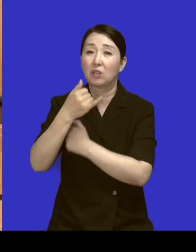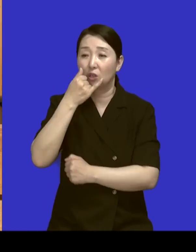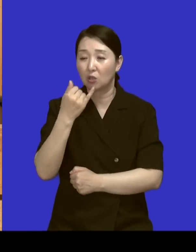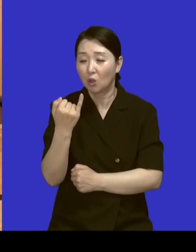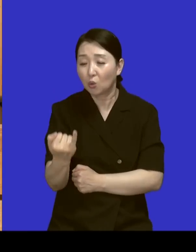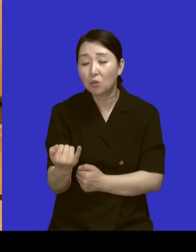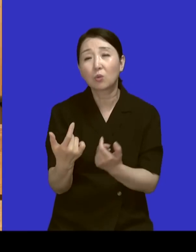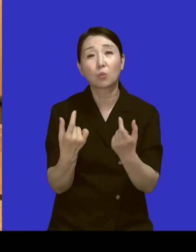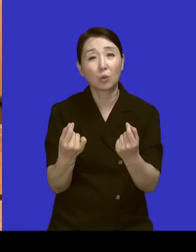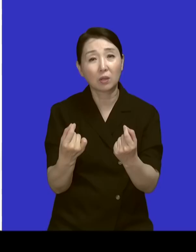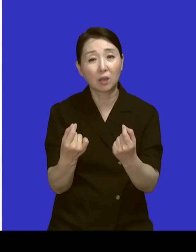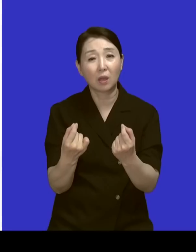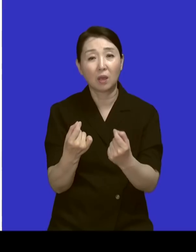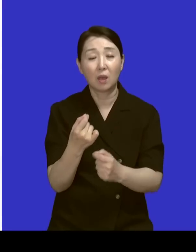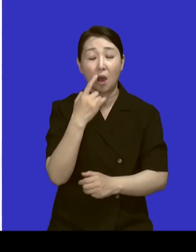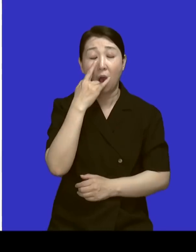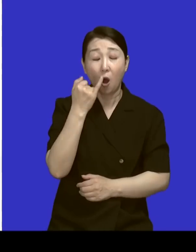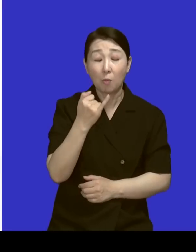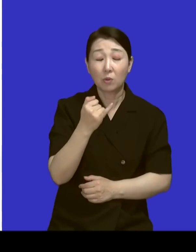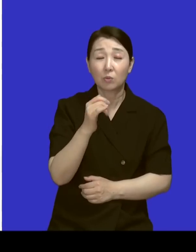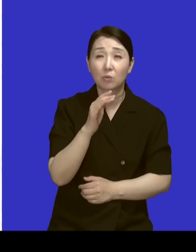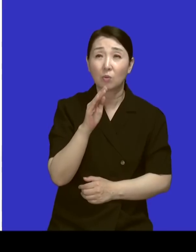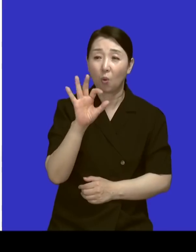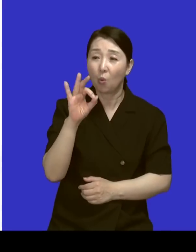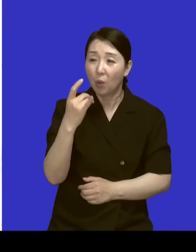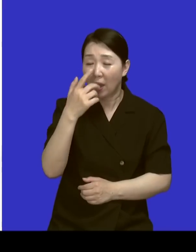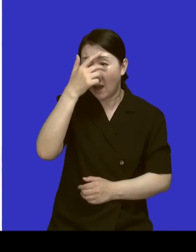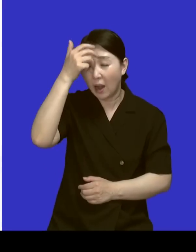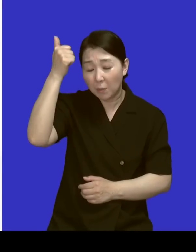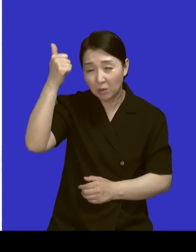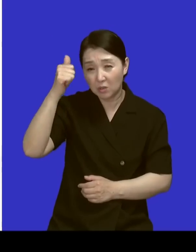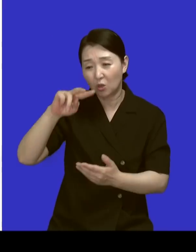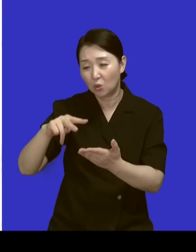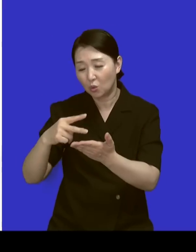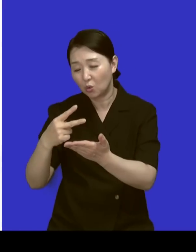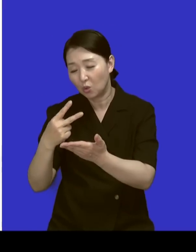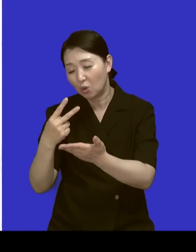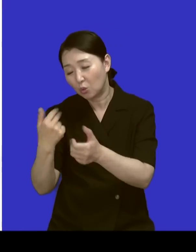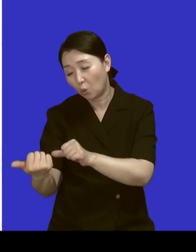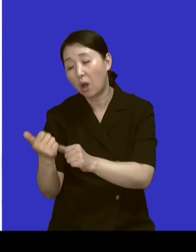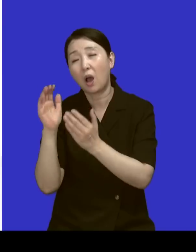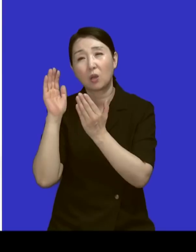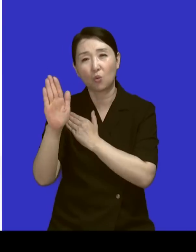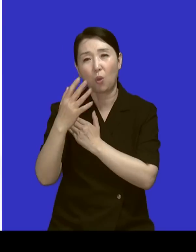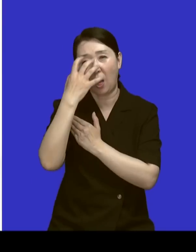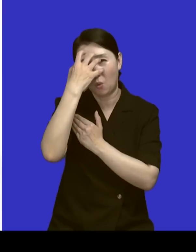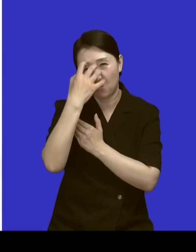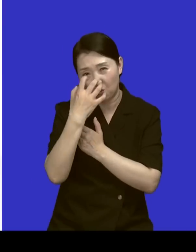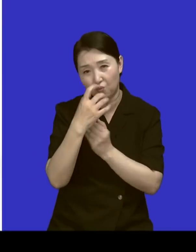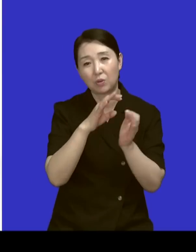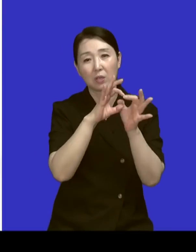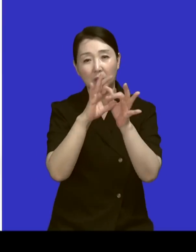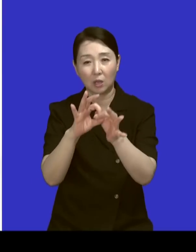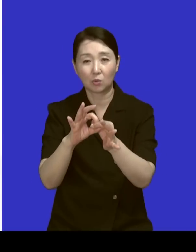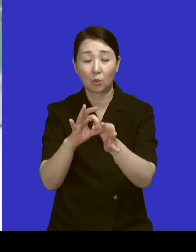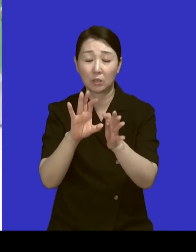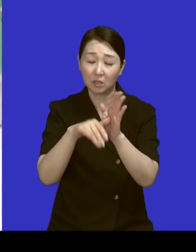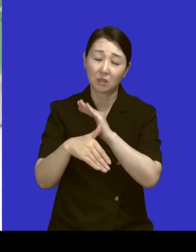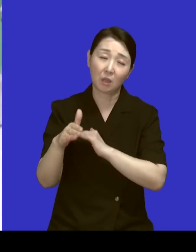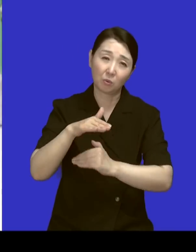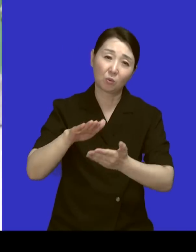네. 어머니도 외할아버지가 돌아가시고 나서 우울한 상태로 지내셨고 네. 그래서 그때부터 고원에서 지내기